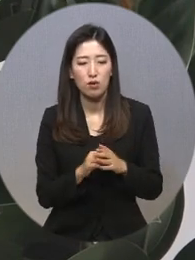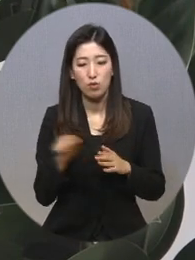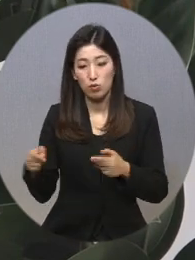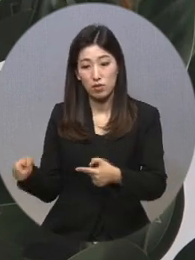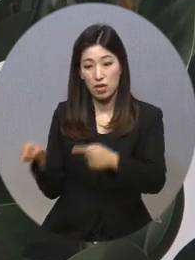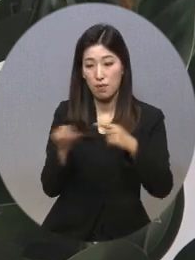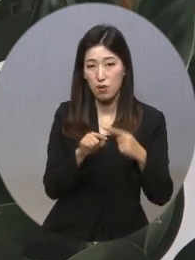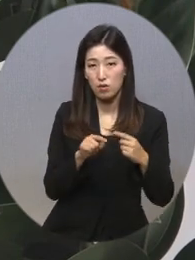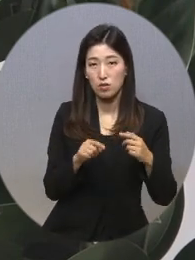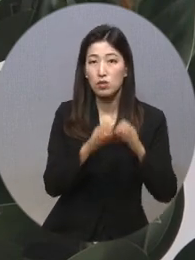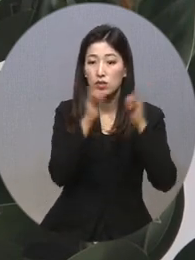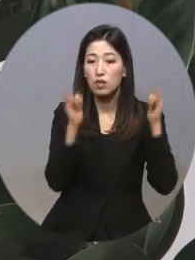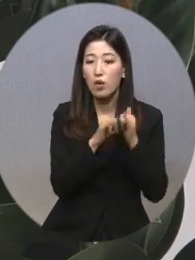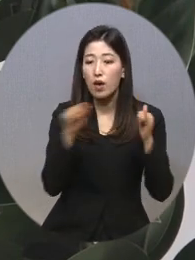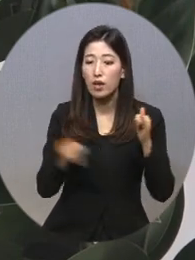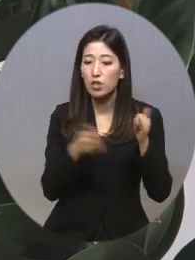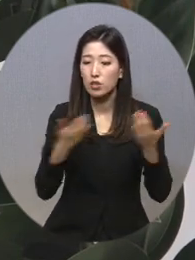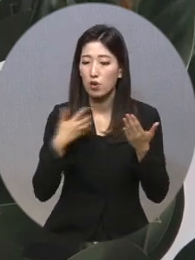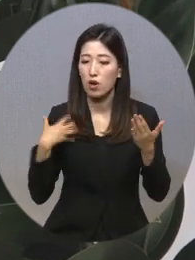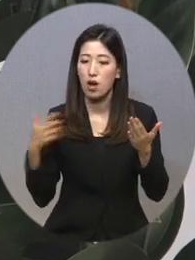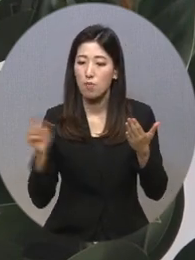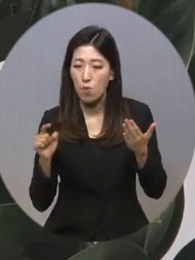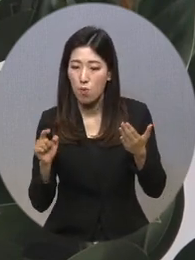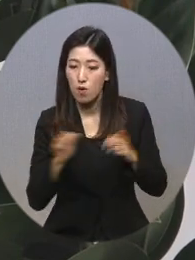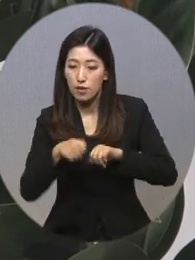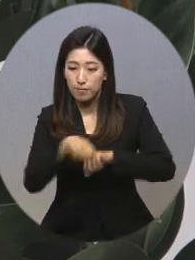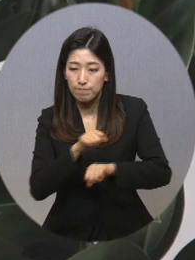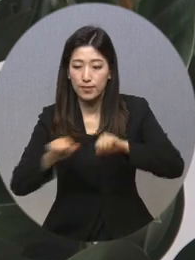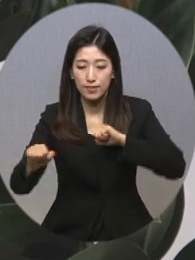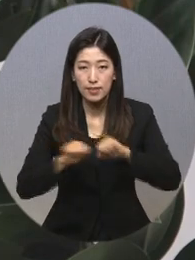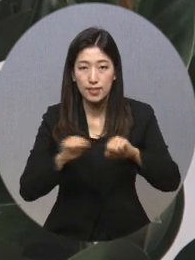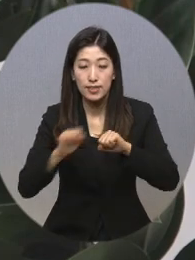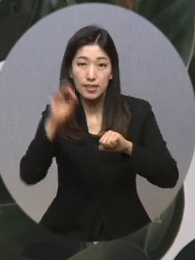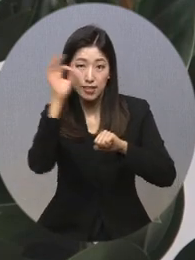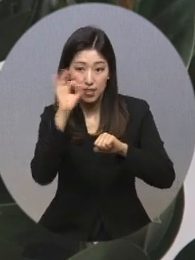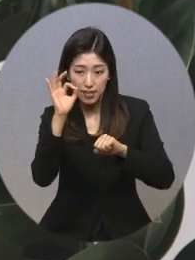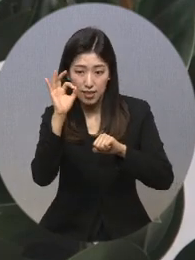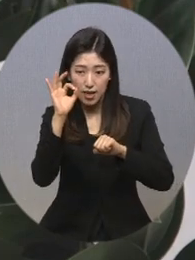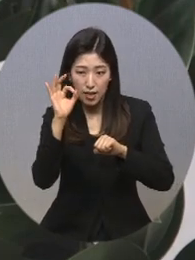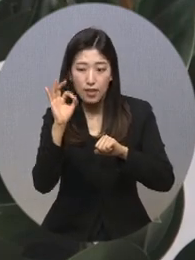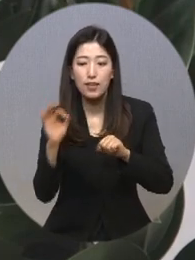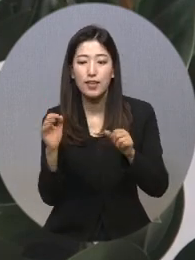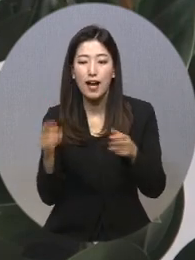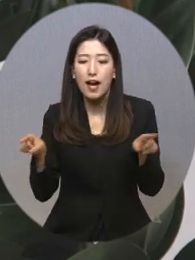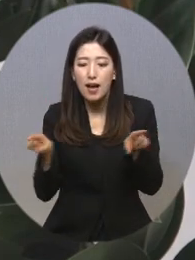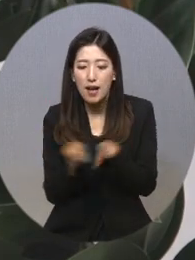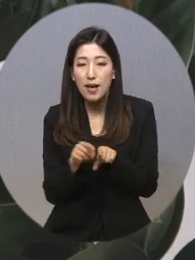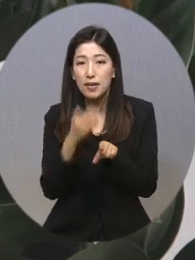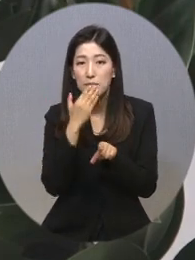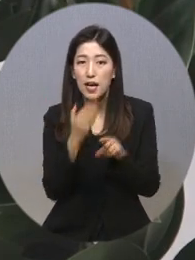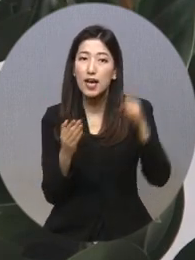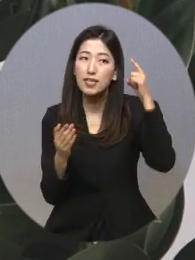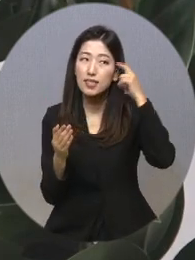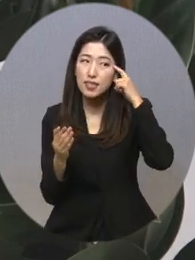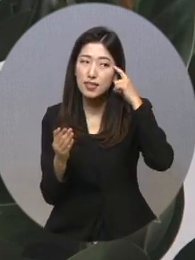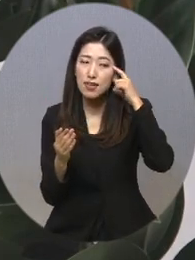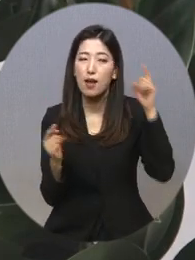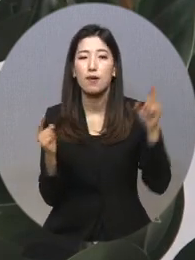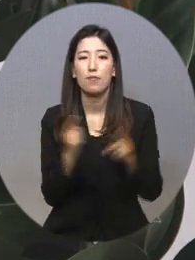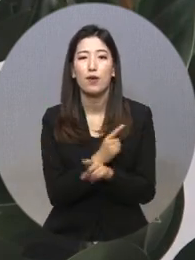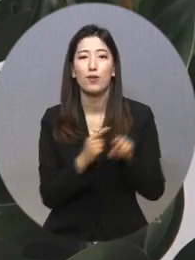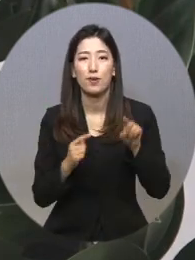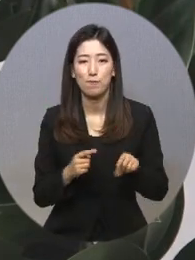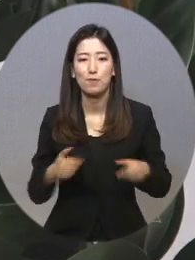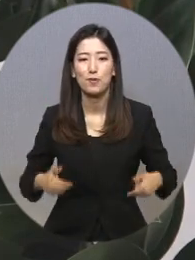무엇일지, 그분들 스스로 능동적인 역할을 할 수 있도록 우리 인식을 바꿔야 한다라고 하는 그런